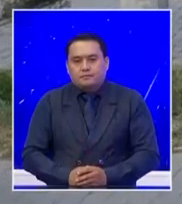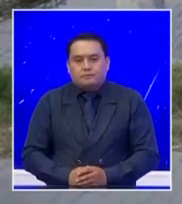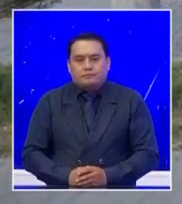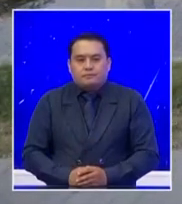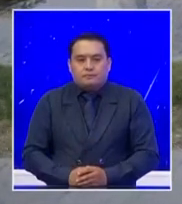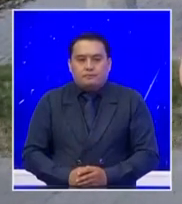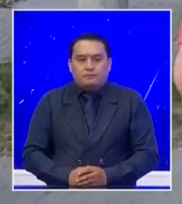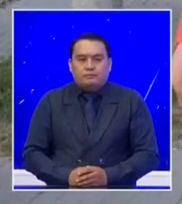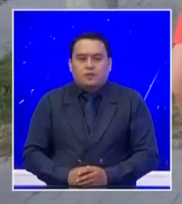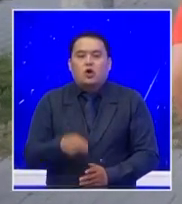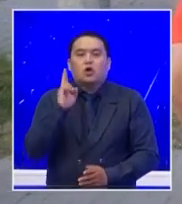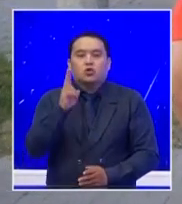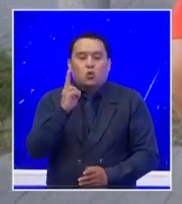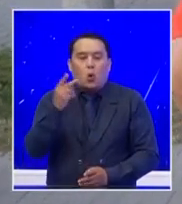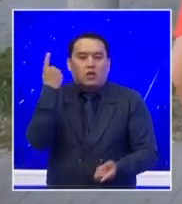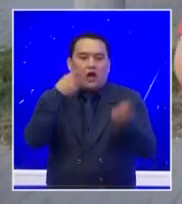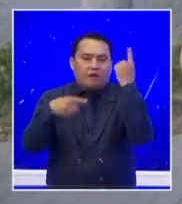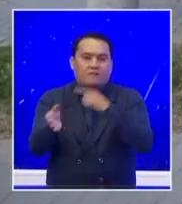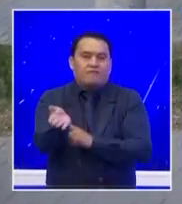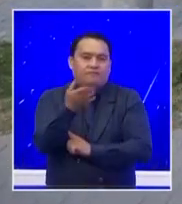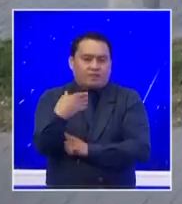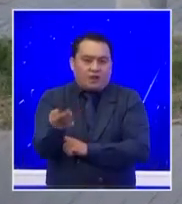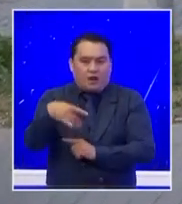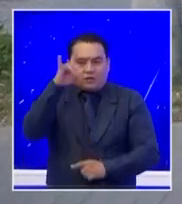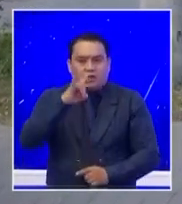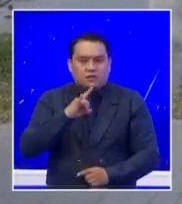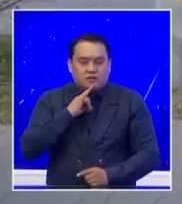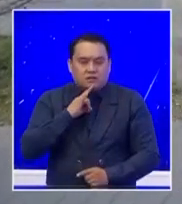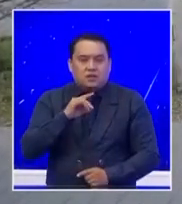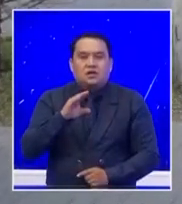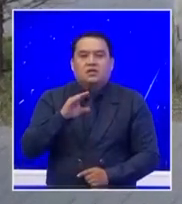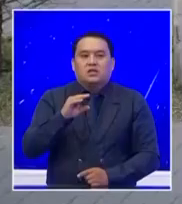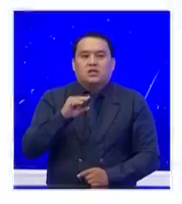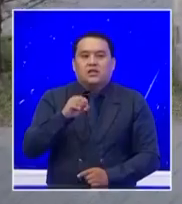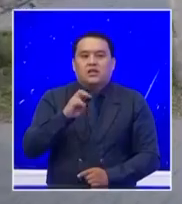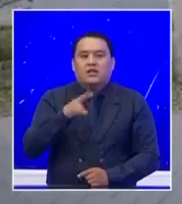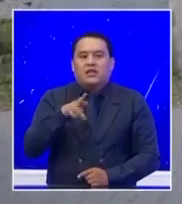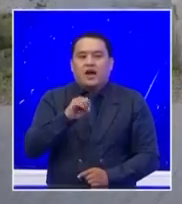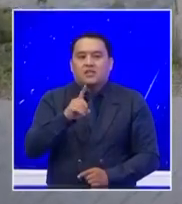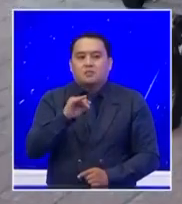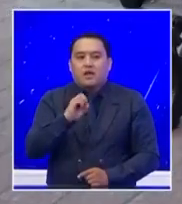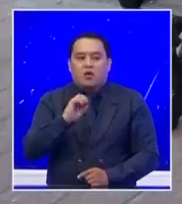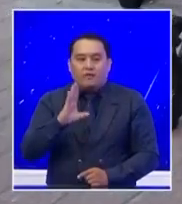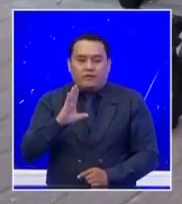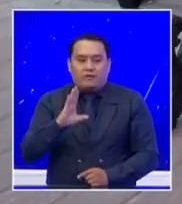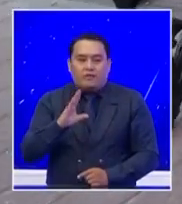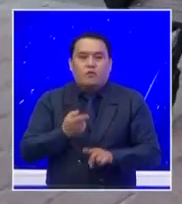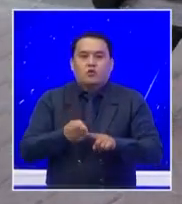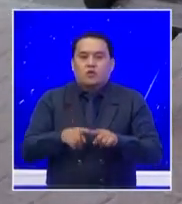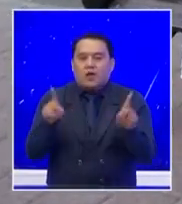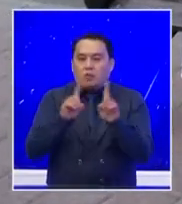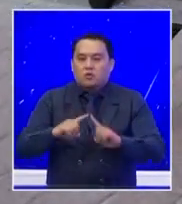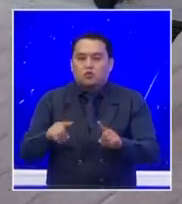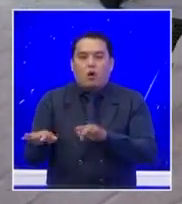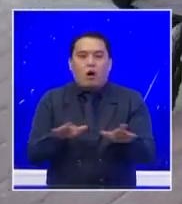Кто является автором флага Республики Казахстан? Шакен Ниязбеков. Вас поздравляем. Вот такую